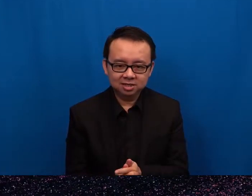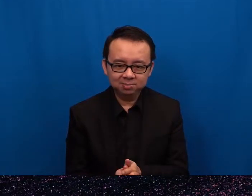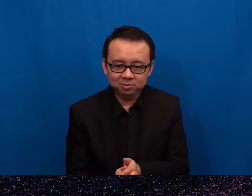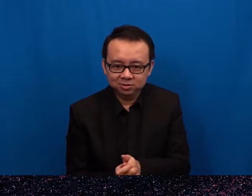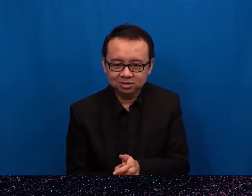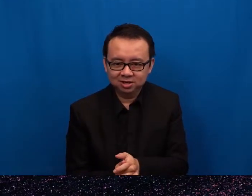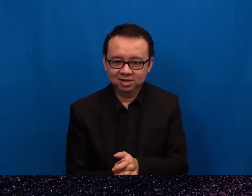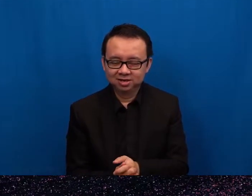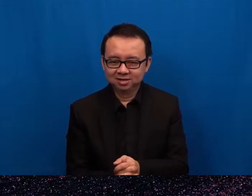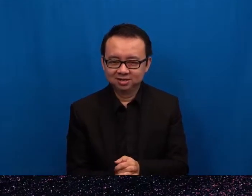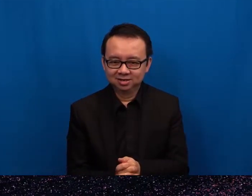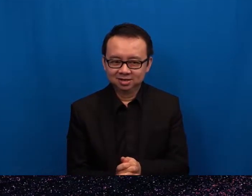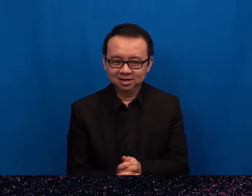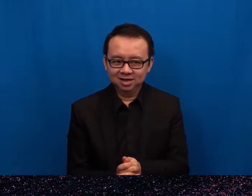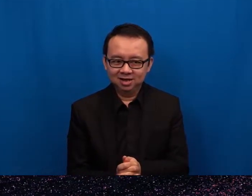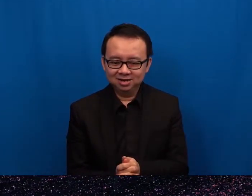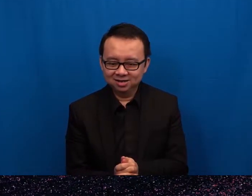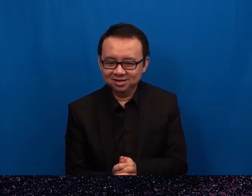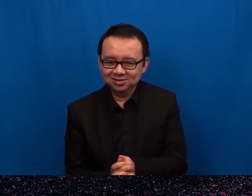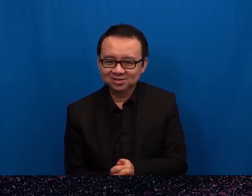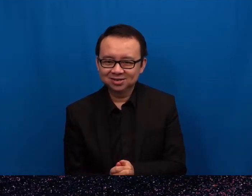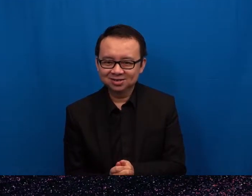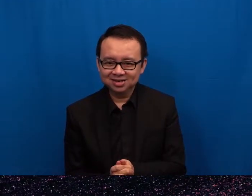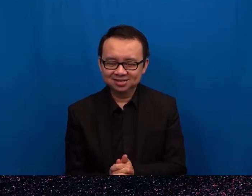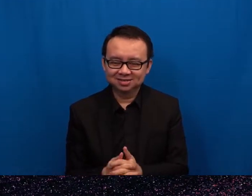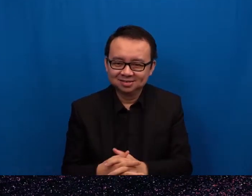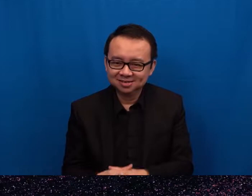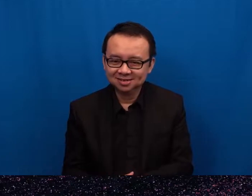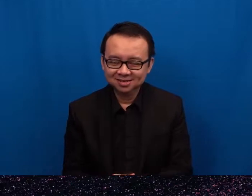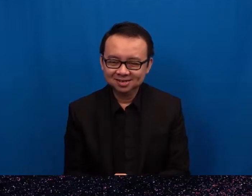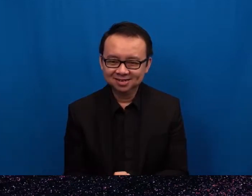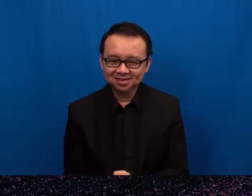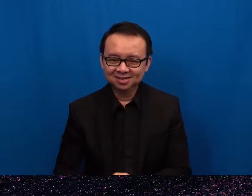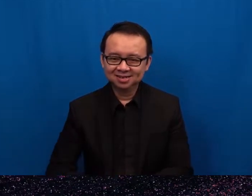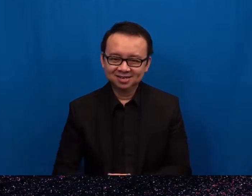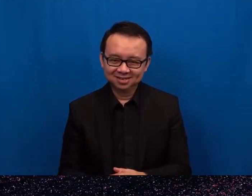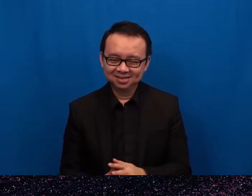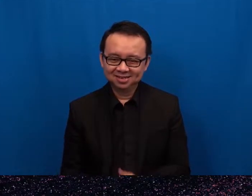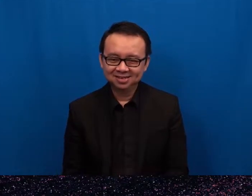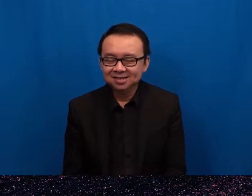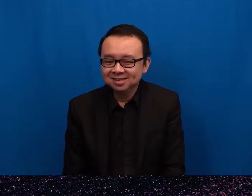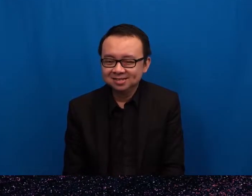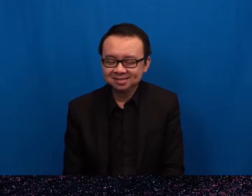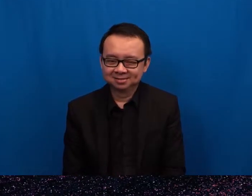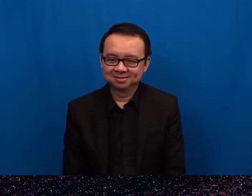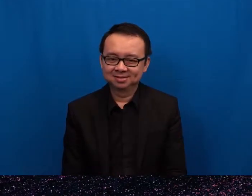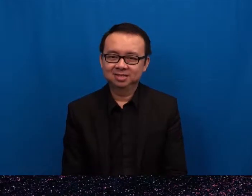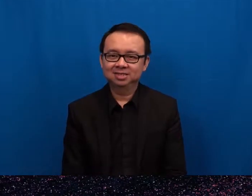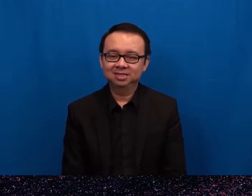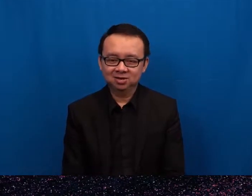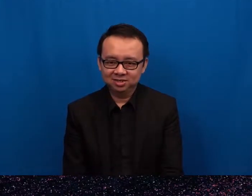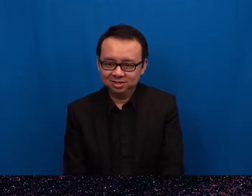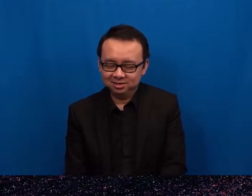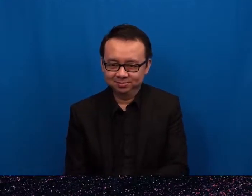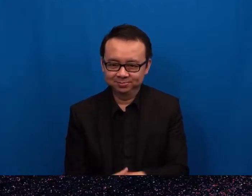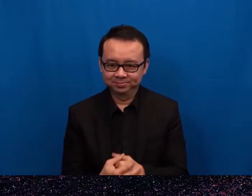lalu Yohanes menunjuk dan berkata itulah anak domba Allah yang mengangkat dosa manusia, dosa dunia. Yang membuka tali kasutnya pun aku gak layak.